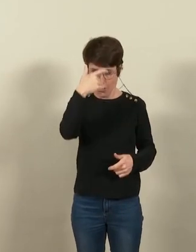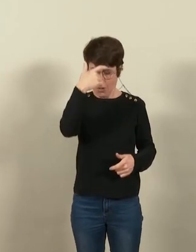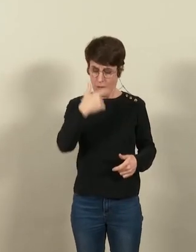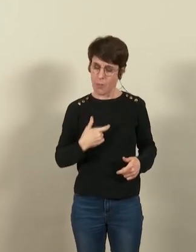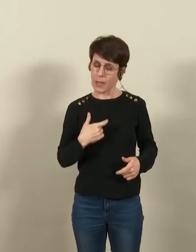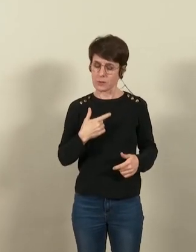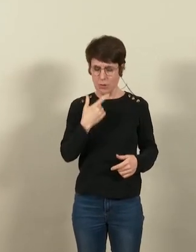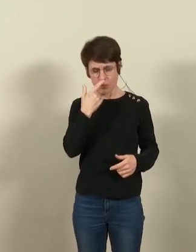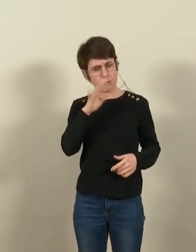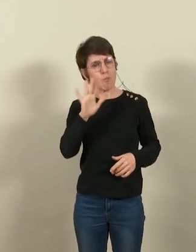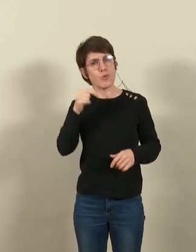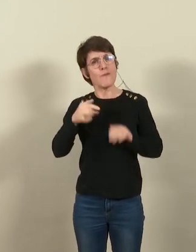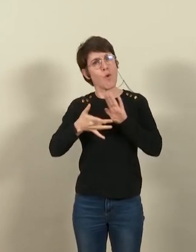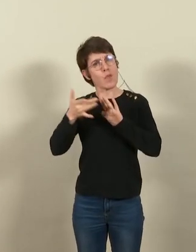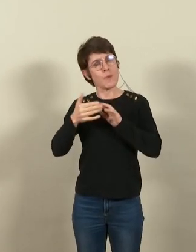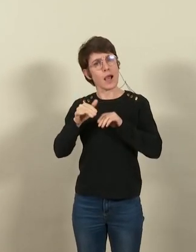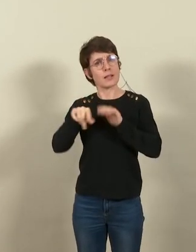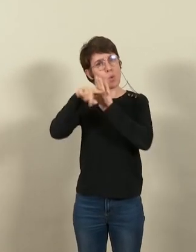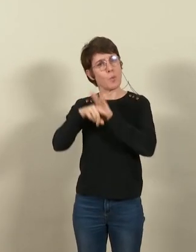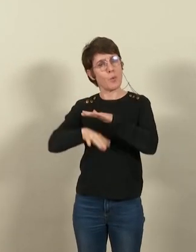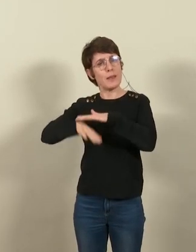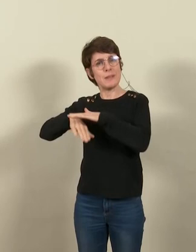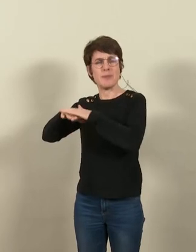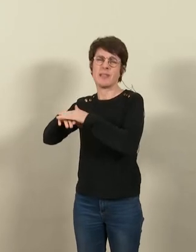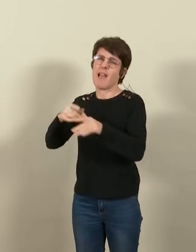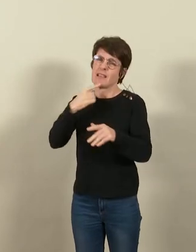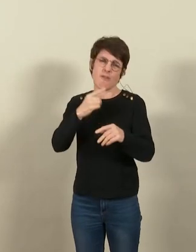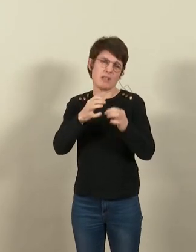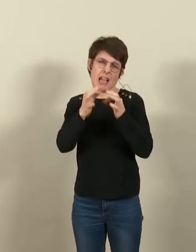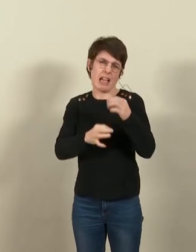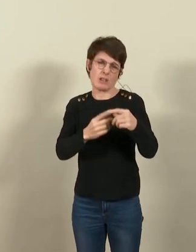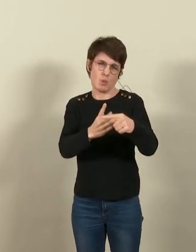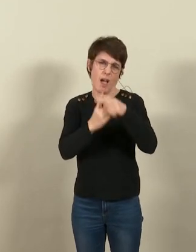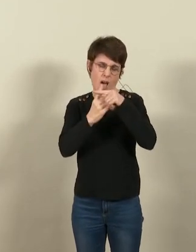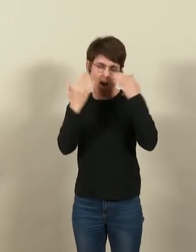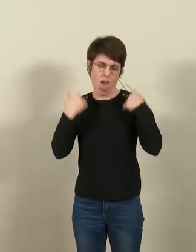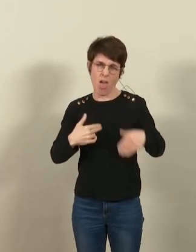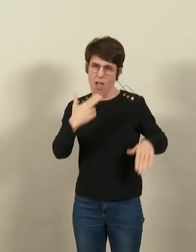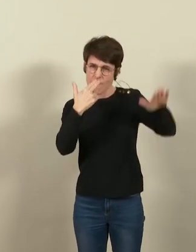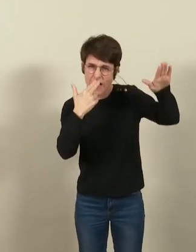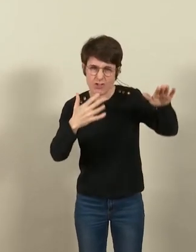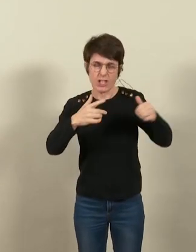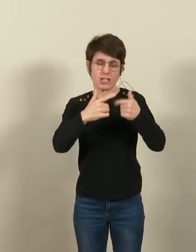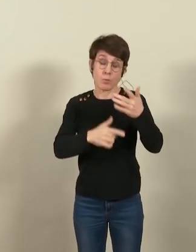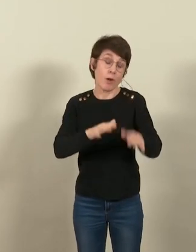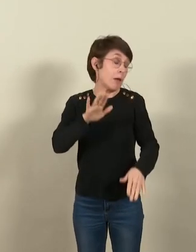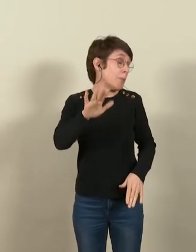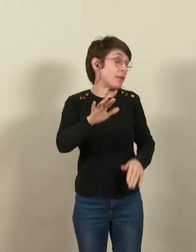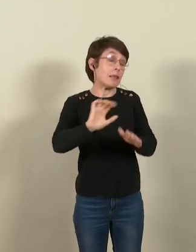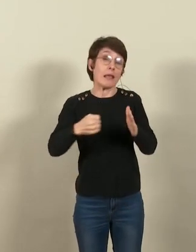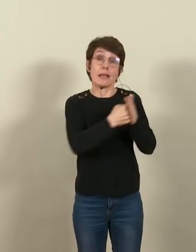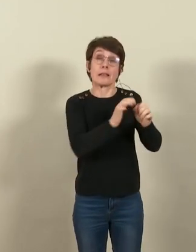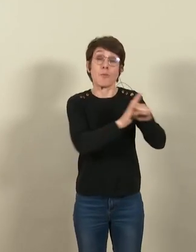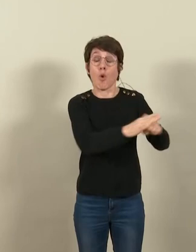être régularisée est évidemment fasciste extrême droite et nausé à bond ce qui est un très grand classique de de l'extrême gauche de façon à